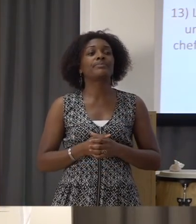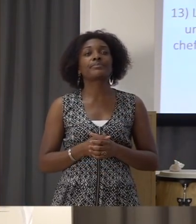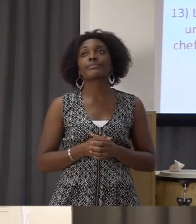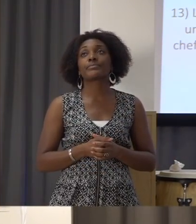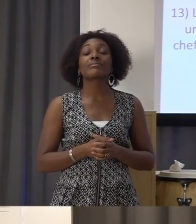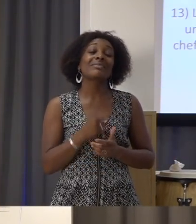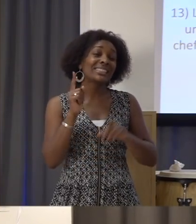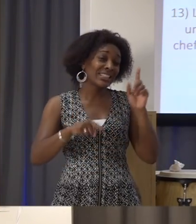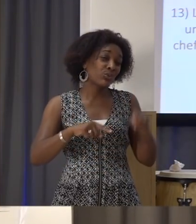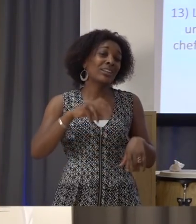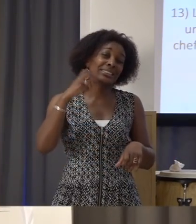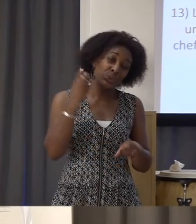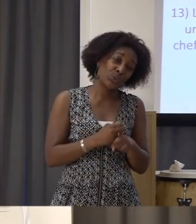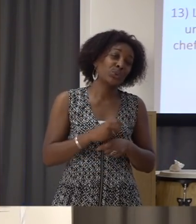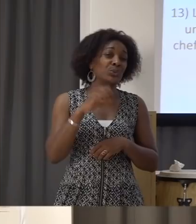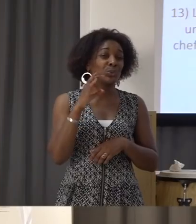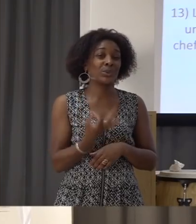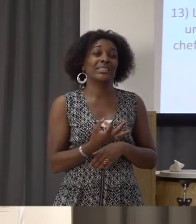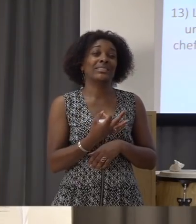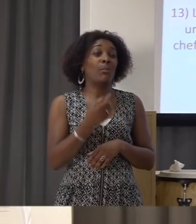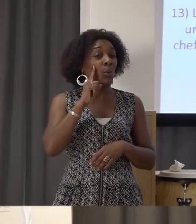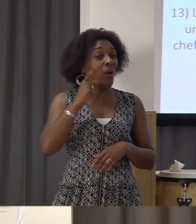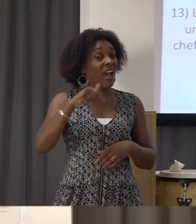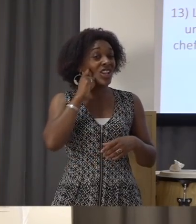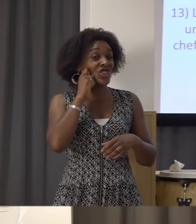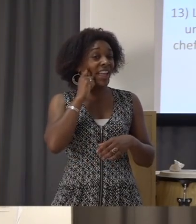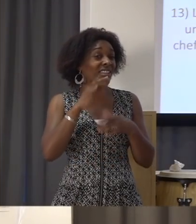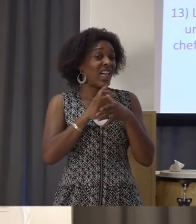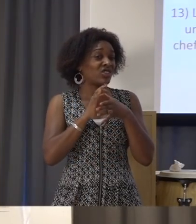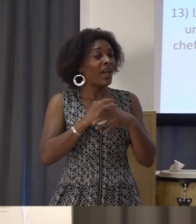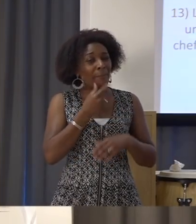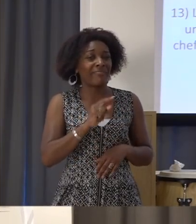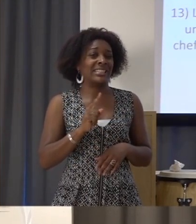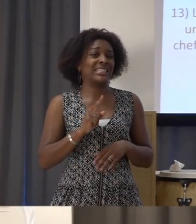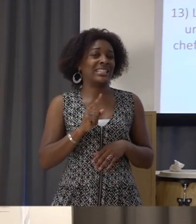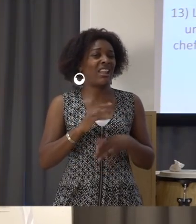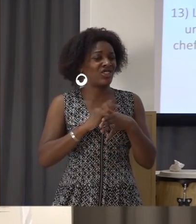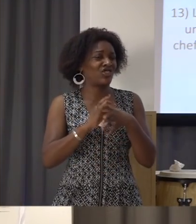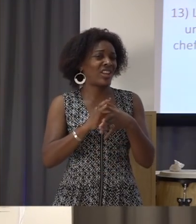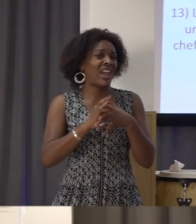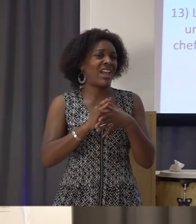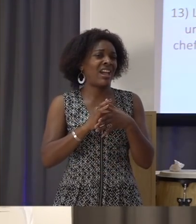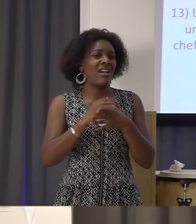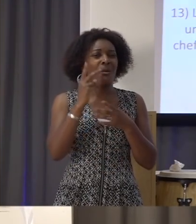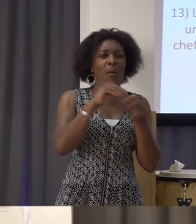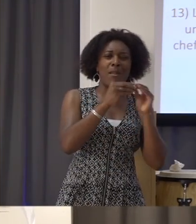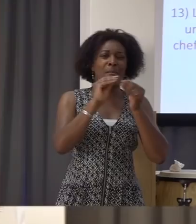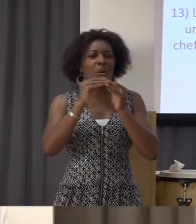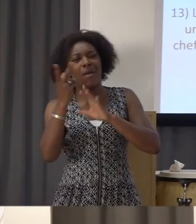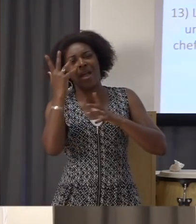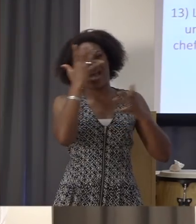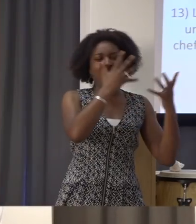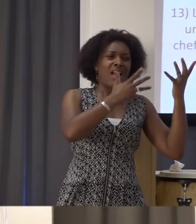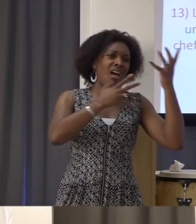Parfois, c'est dur parce que nous sommes dans la chair. Les vents contraires souffrent.